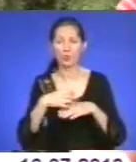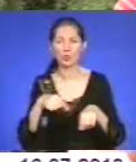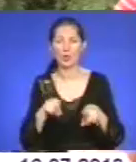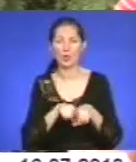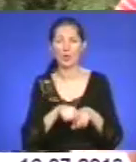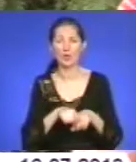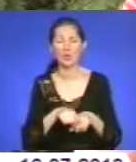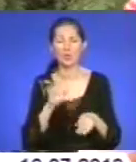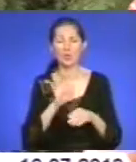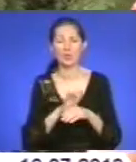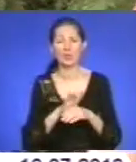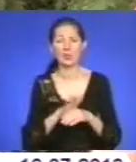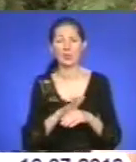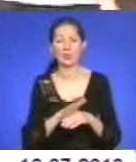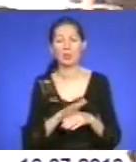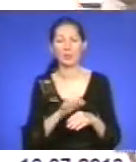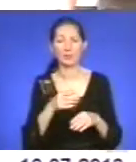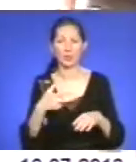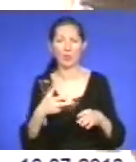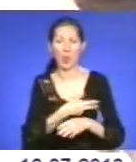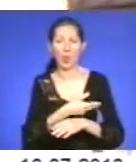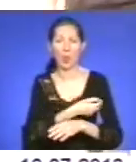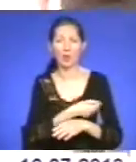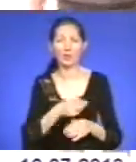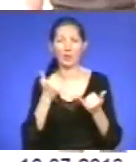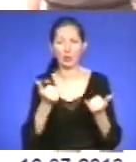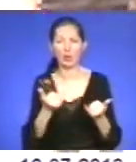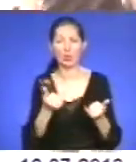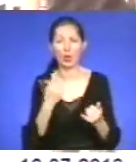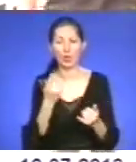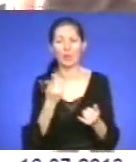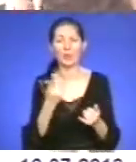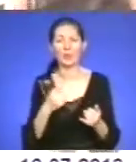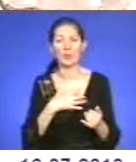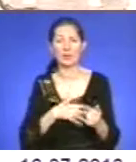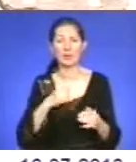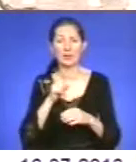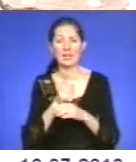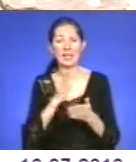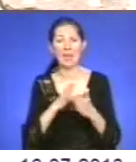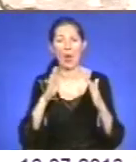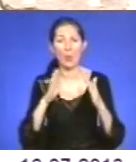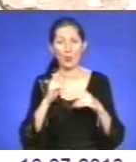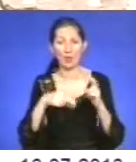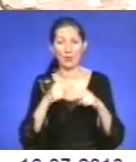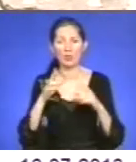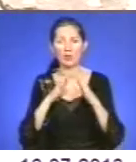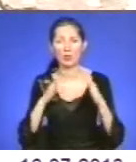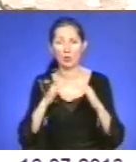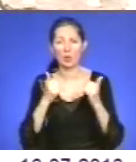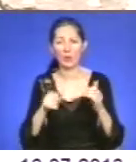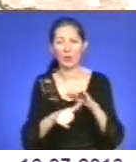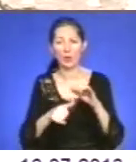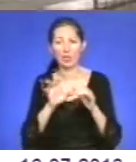назначається антирабічний імуноглобулін. На сьогодні одним із важливих завдань є будівництво притулків для бродячих тварин.